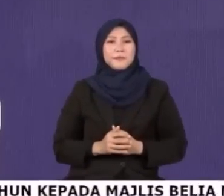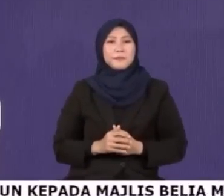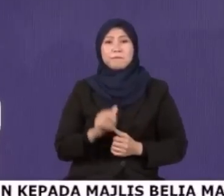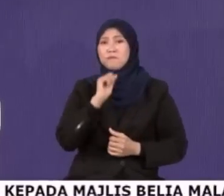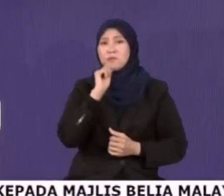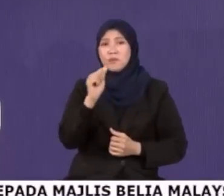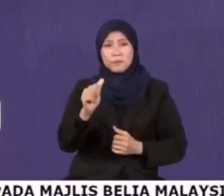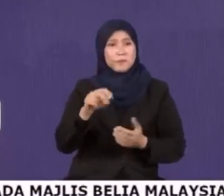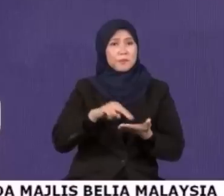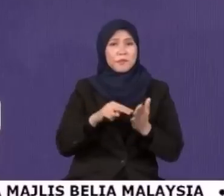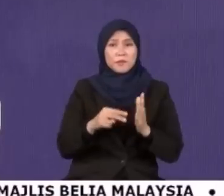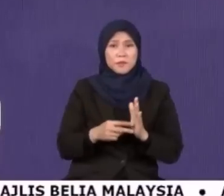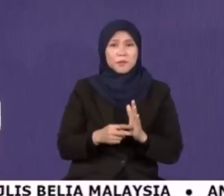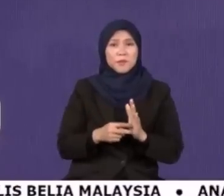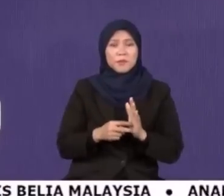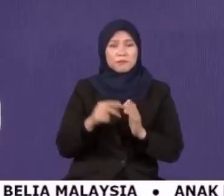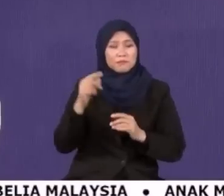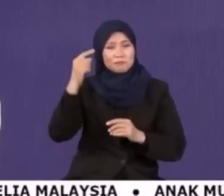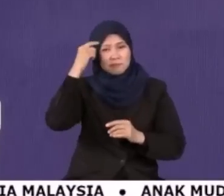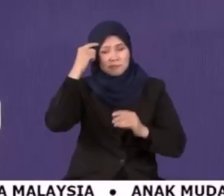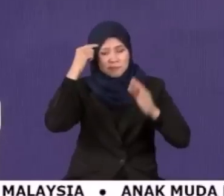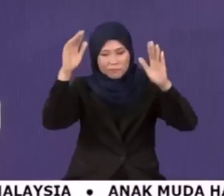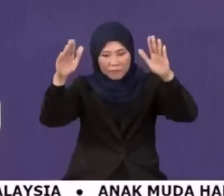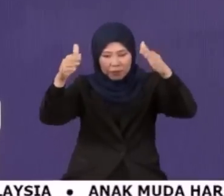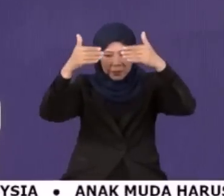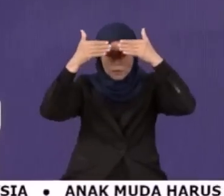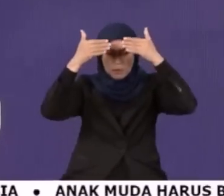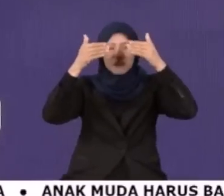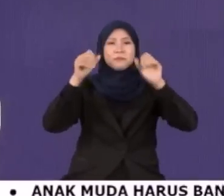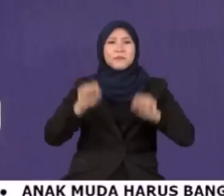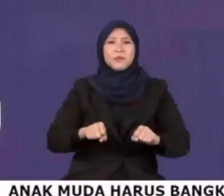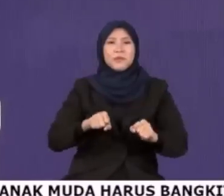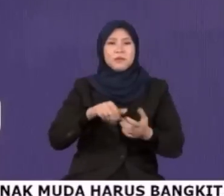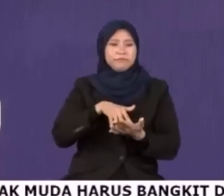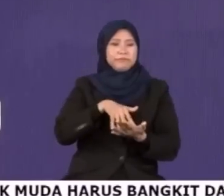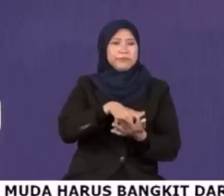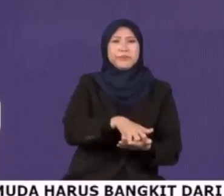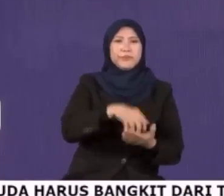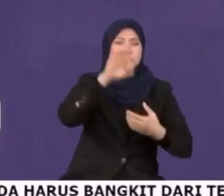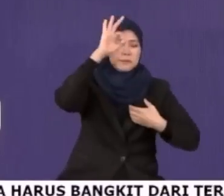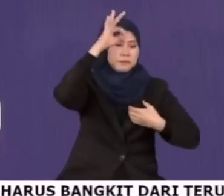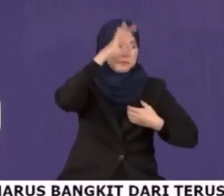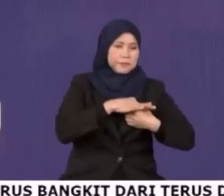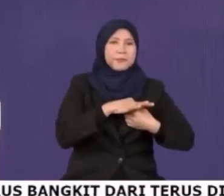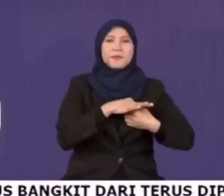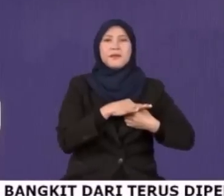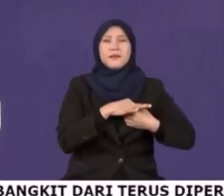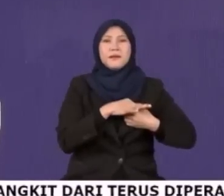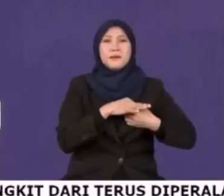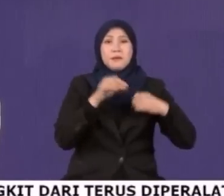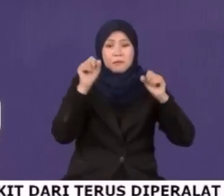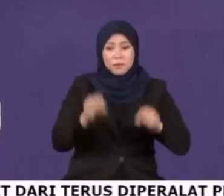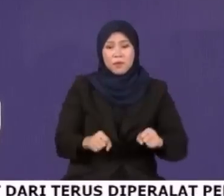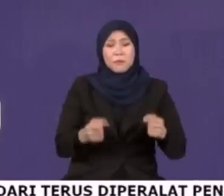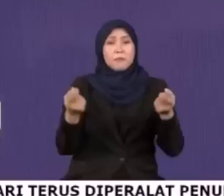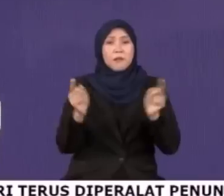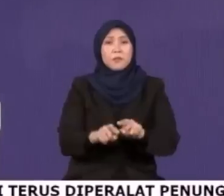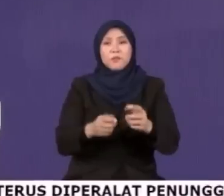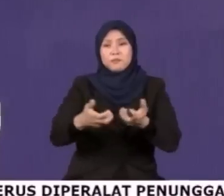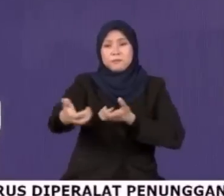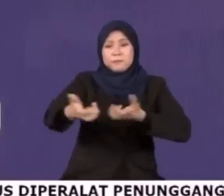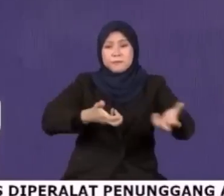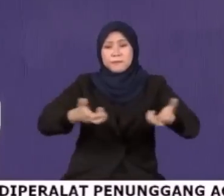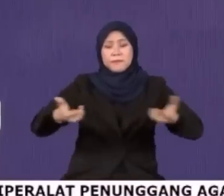pahaman sempit yang boleh melemah dan mematikan semangat atau memecah belahkan rakyat